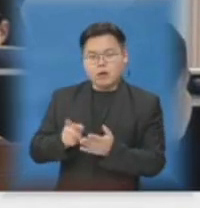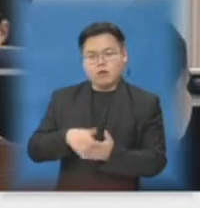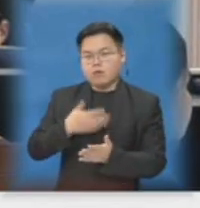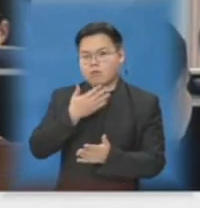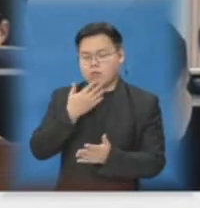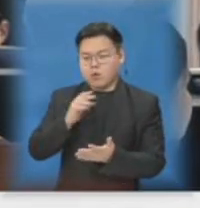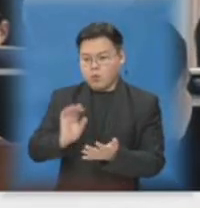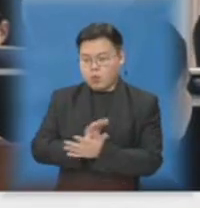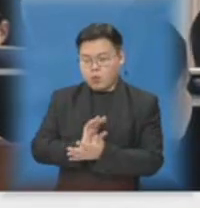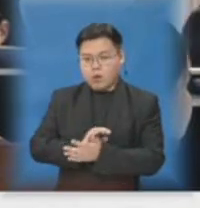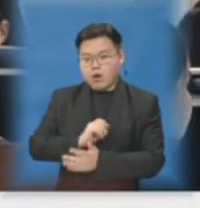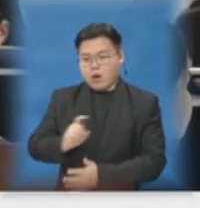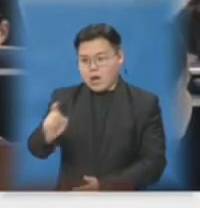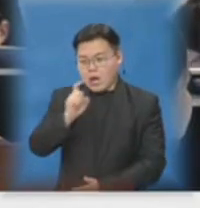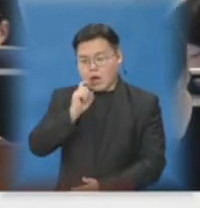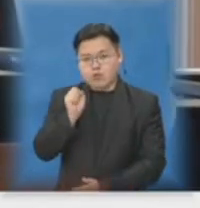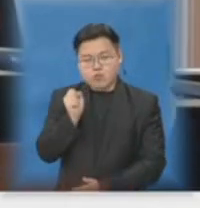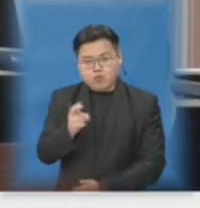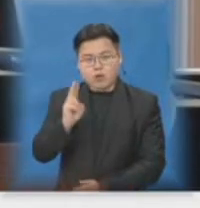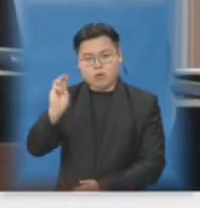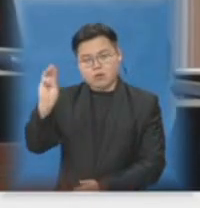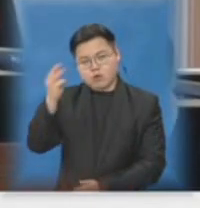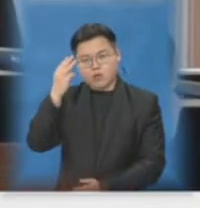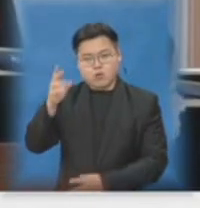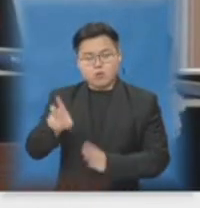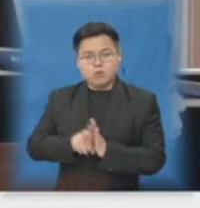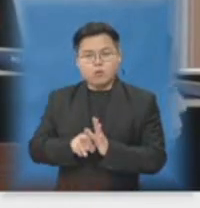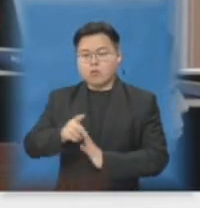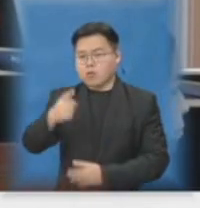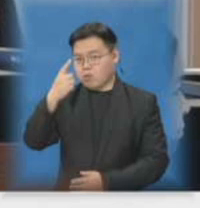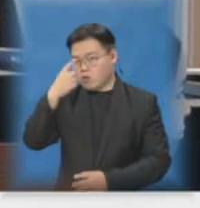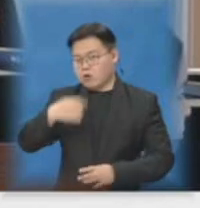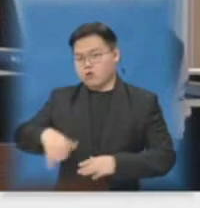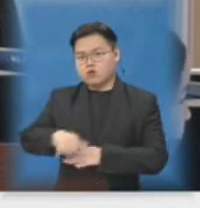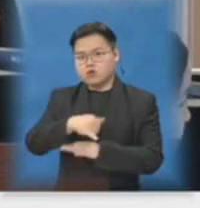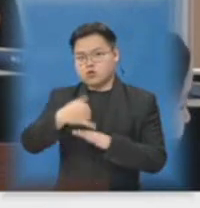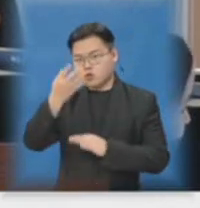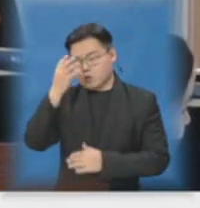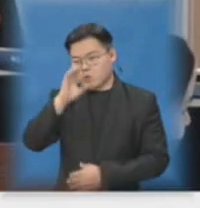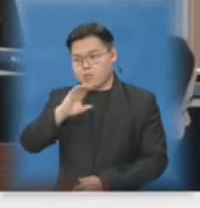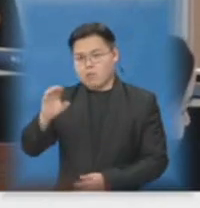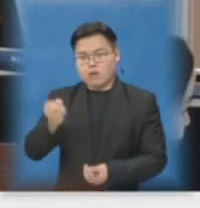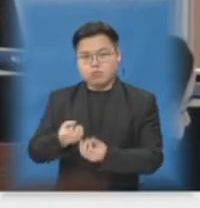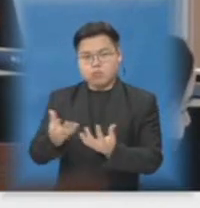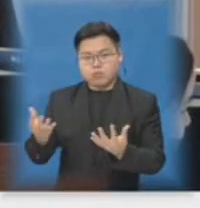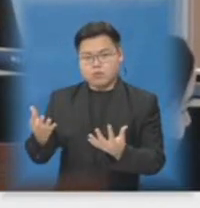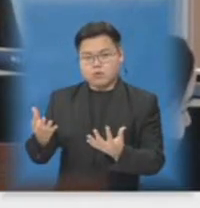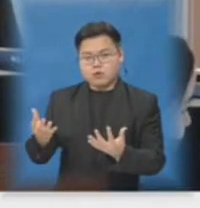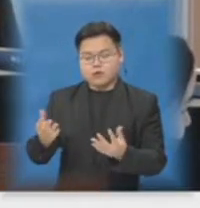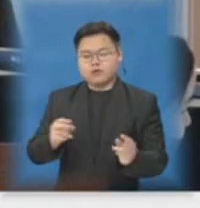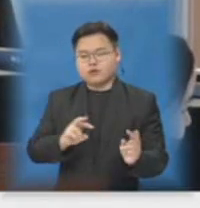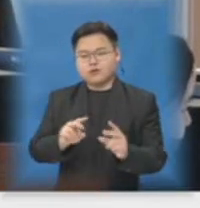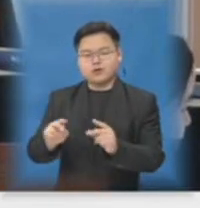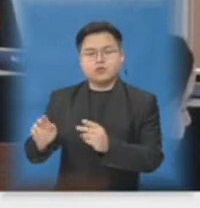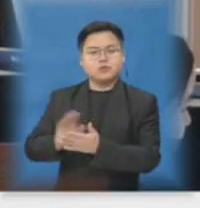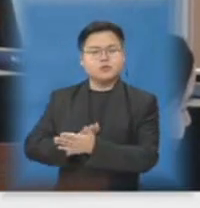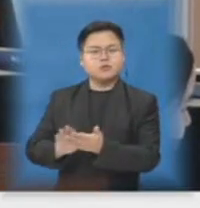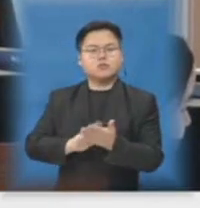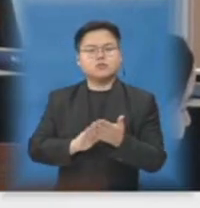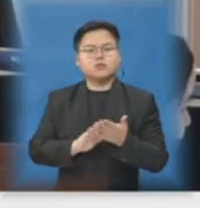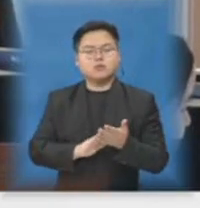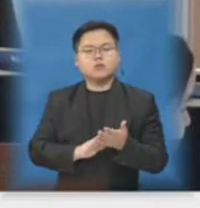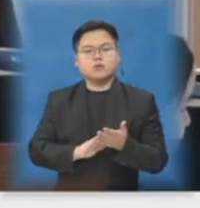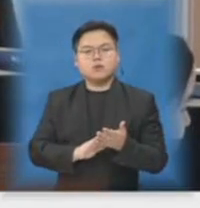тэр даруйдаа хариу гавчдаг. Ер нь Монгол улсын төрийн албаны шинжил 90 оны өвчлөлт